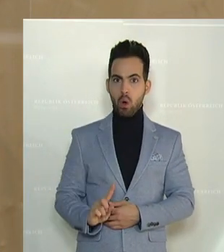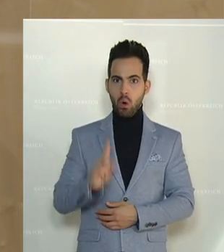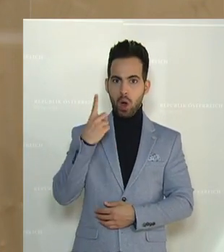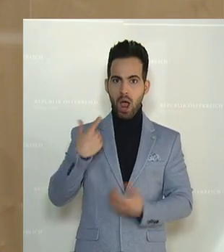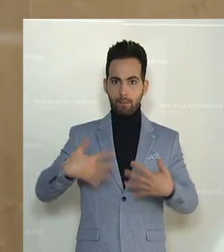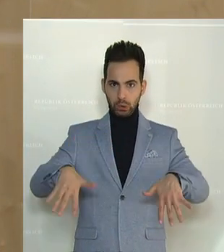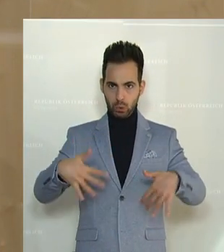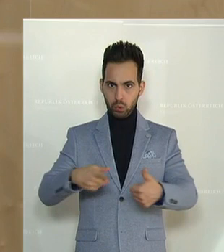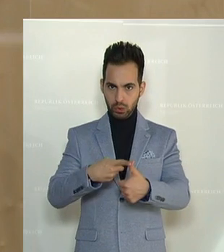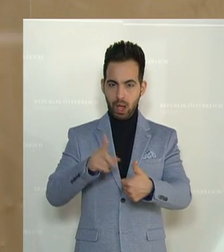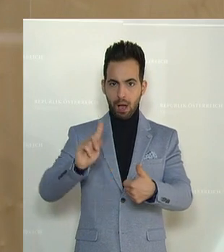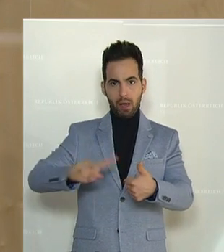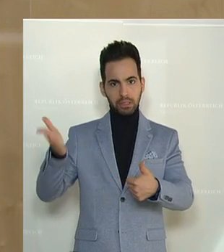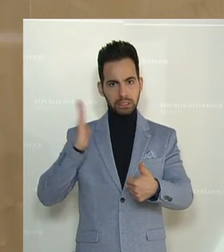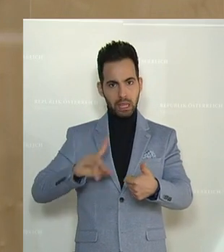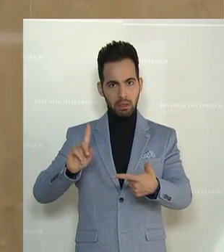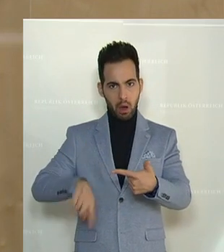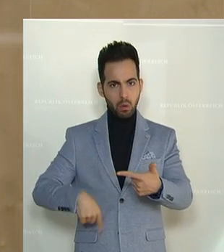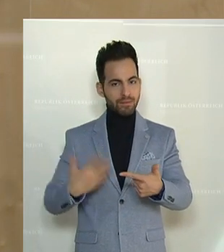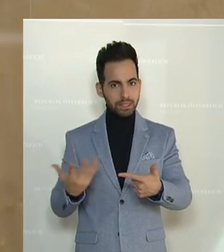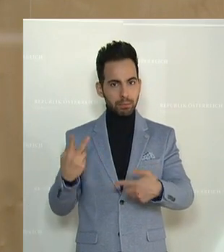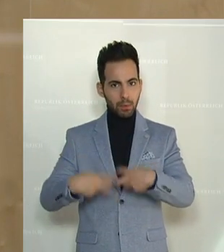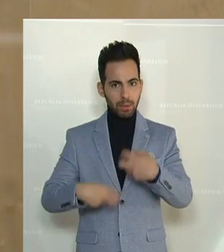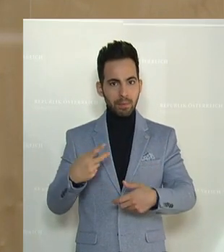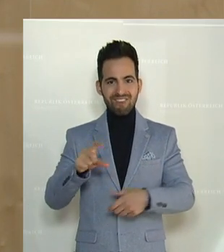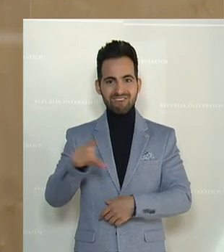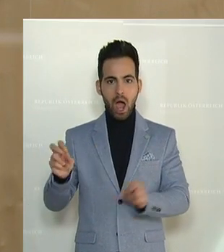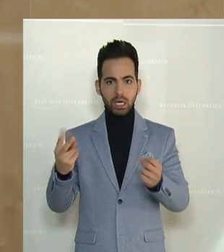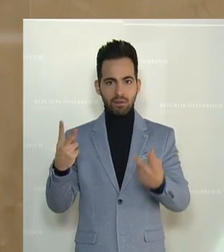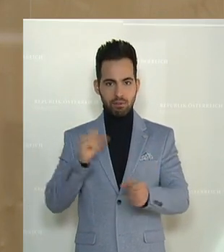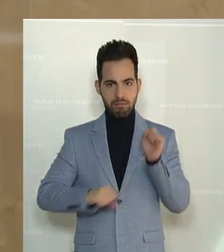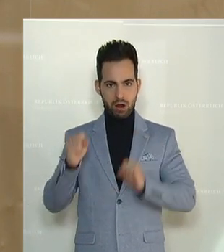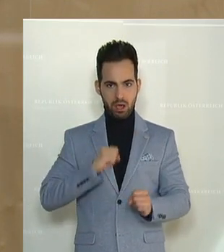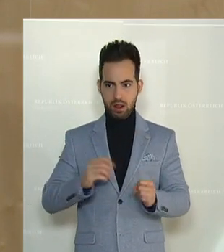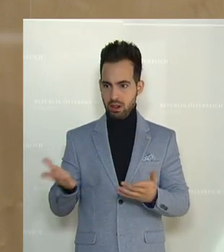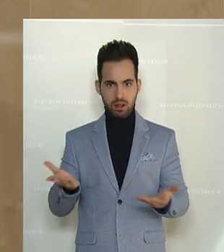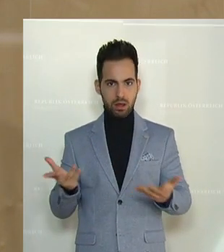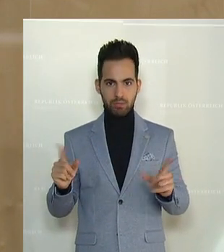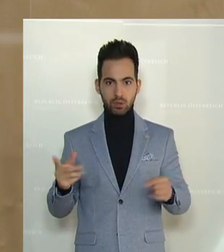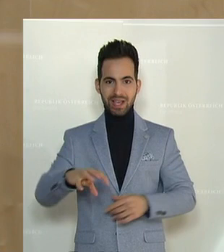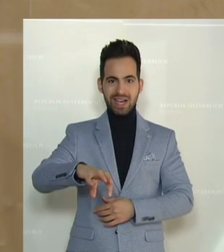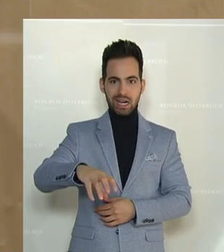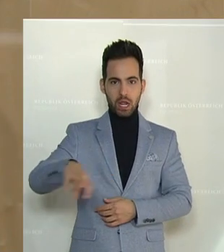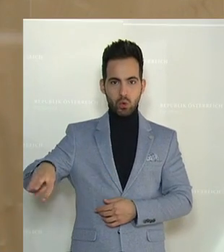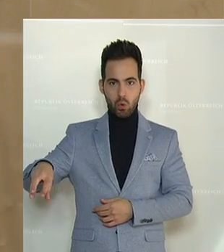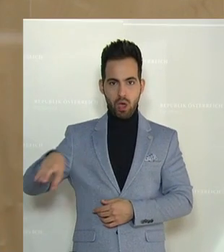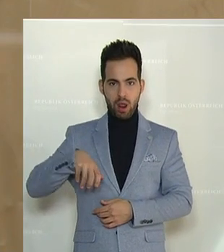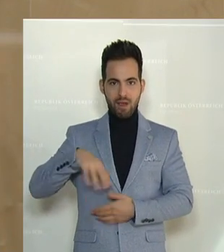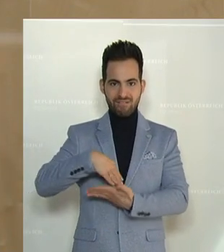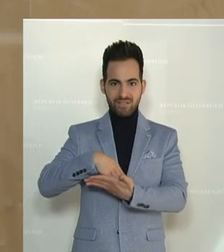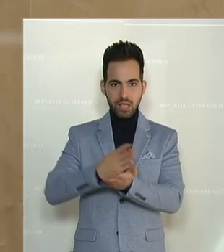auf der anderen Seite trotzdem auch das Problem von Fachkräftemangel. Das heißt, wir müssen die regionale